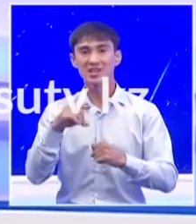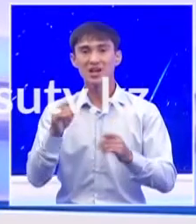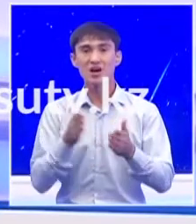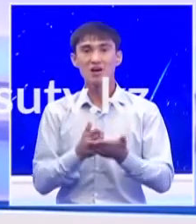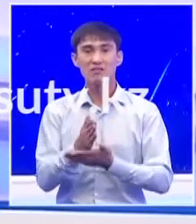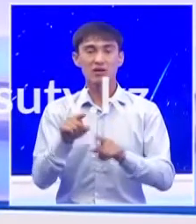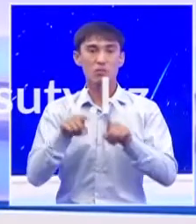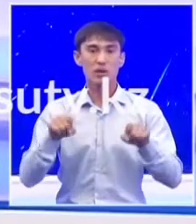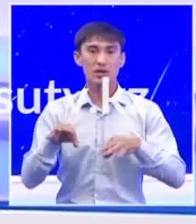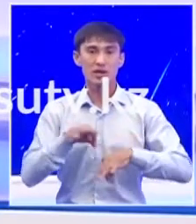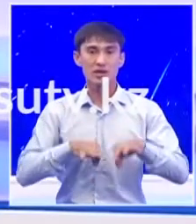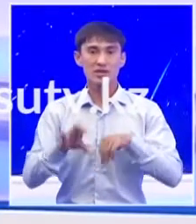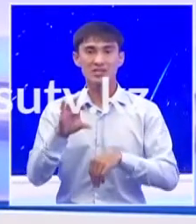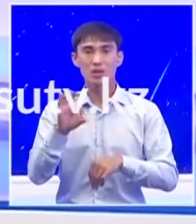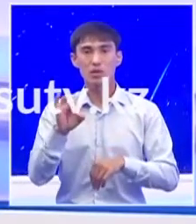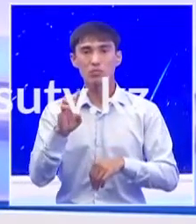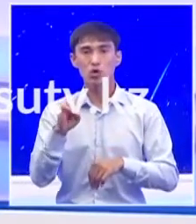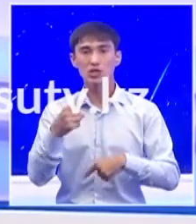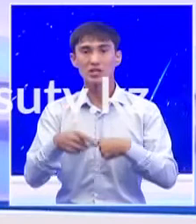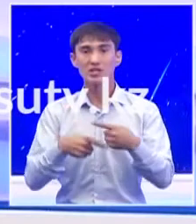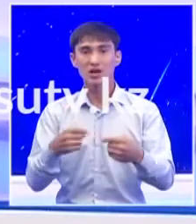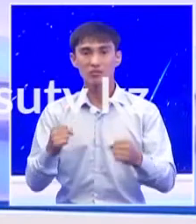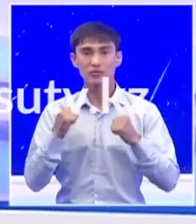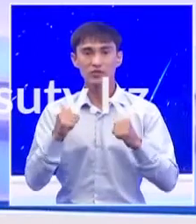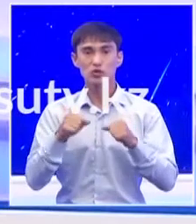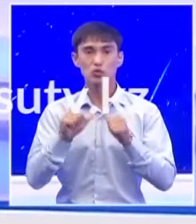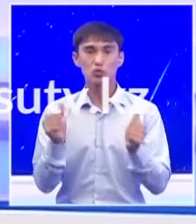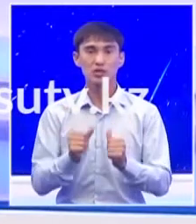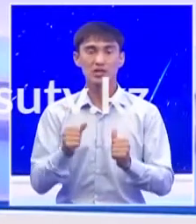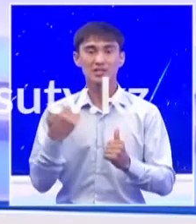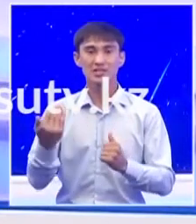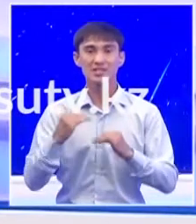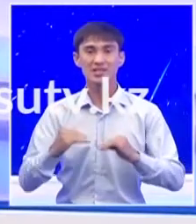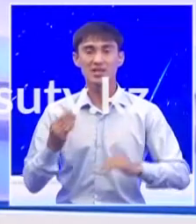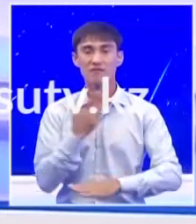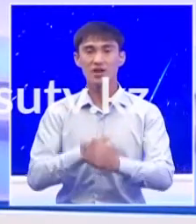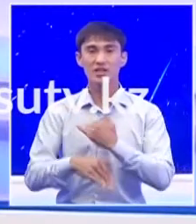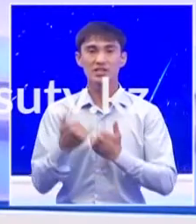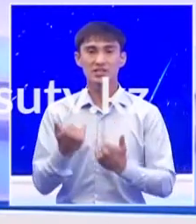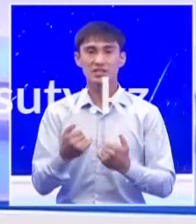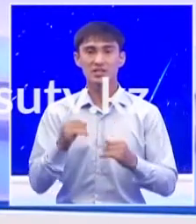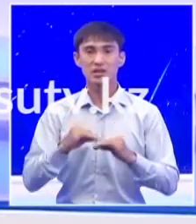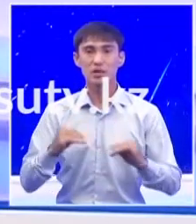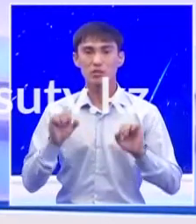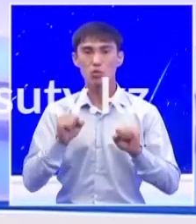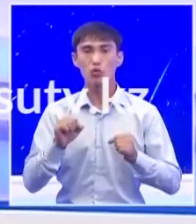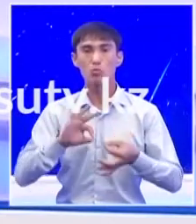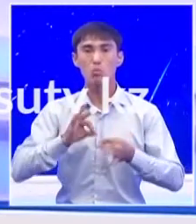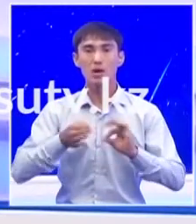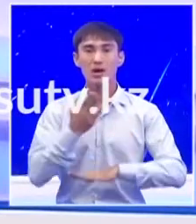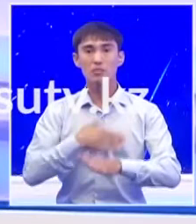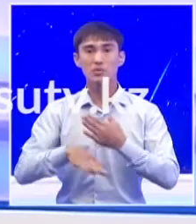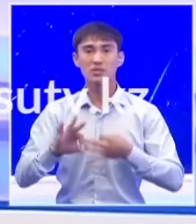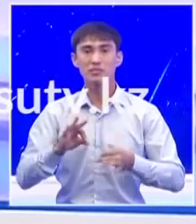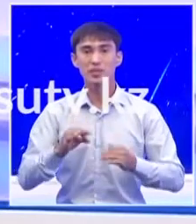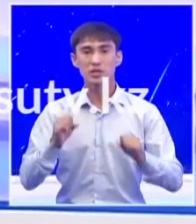«Саламатта Булашах» открылась секция по адаптивной физкультуре для детей-инвалидов. Здесь ребята смогут заниматься паралимпийским видом спорта